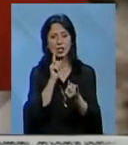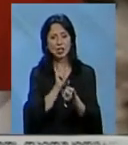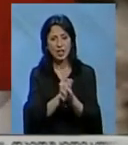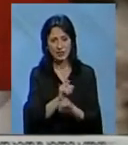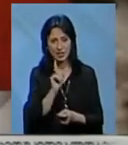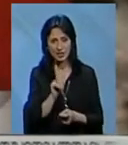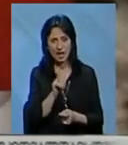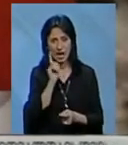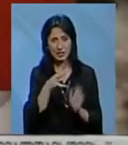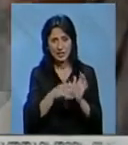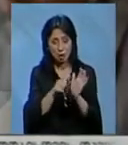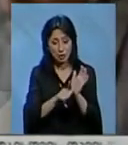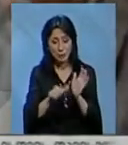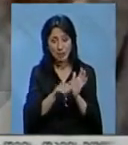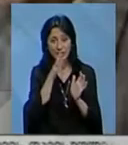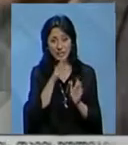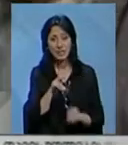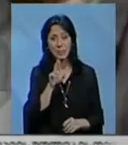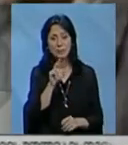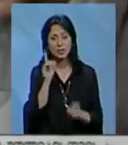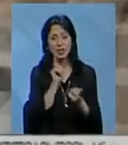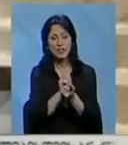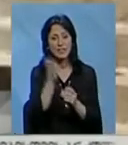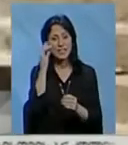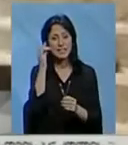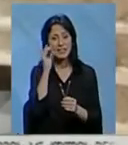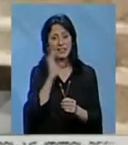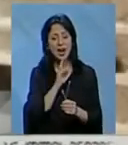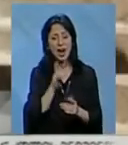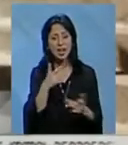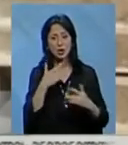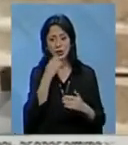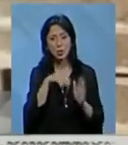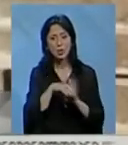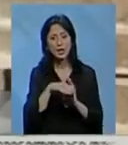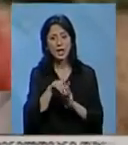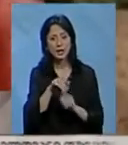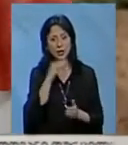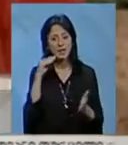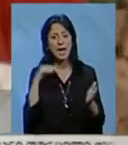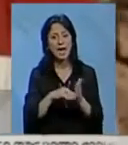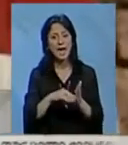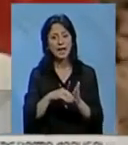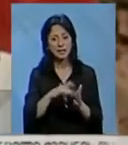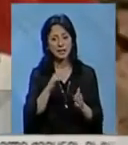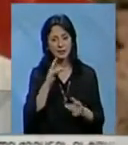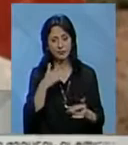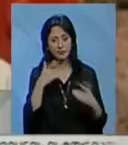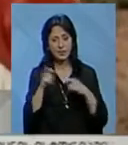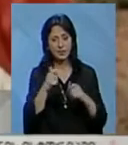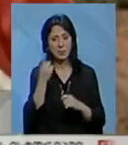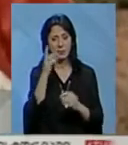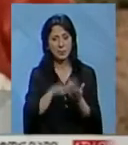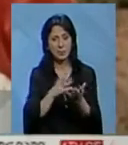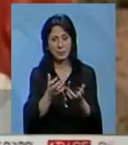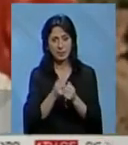როლებისთვის. 1966 წელს სიკოდელძის ფილმში შეხვედრა წარსულთან ქალის როლი საუკეთესო შესრულებისთვის ლენინგრადის საკავშირო კინოფესტივალის პირველი პრემია